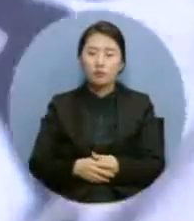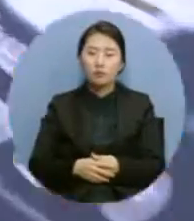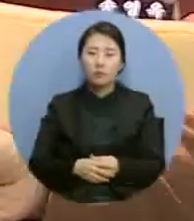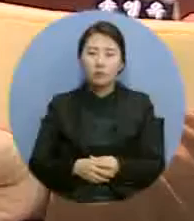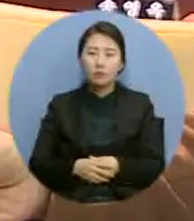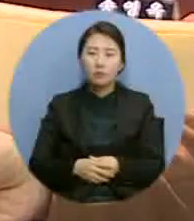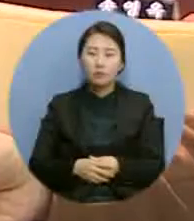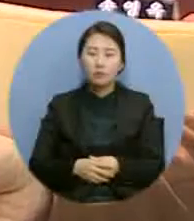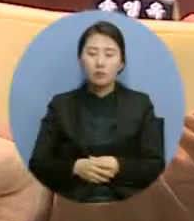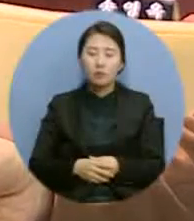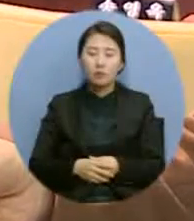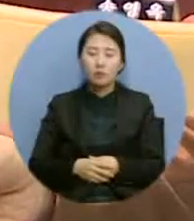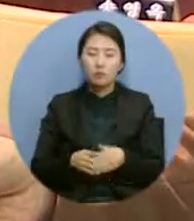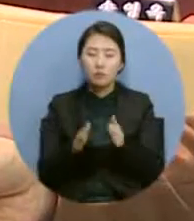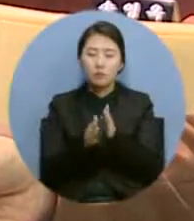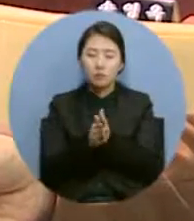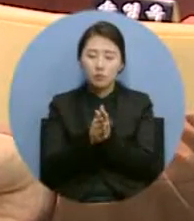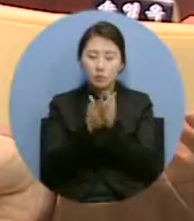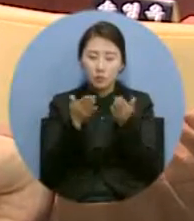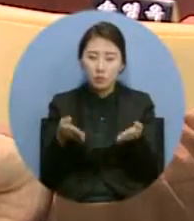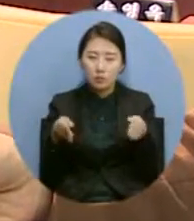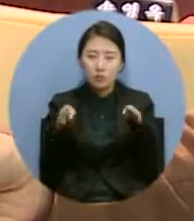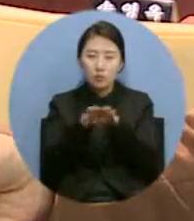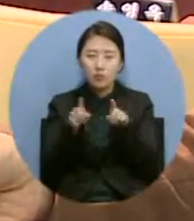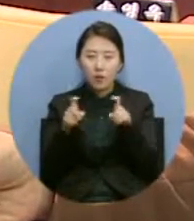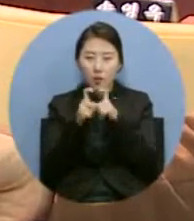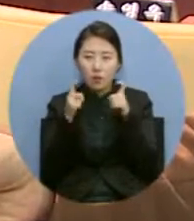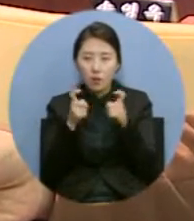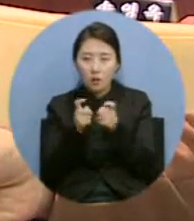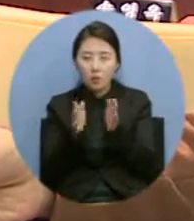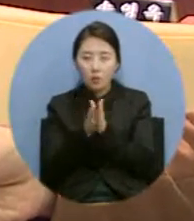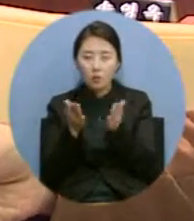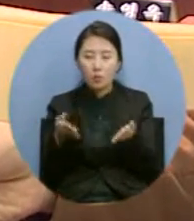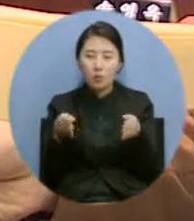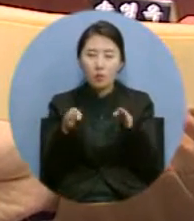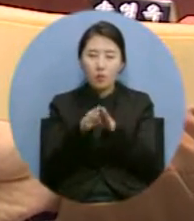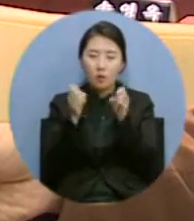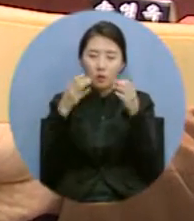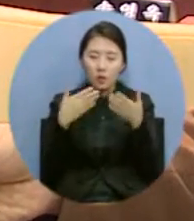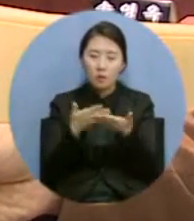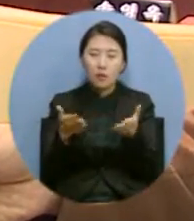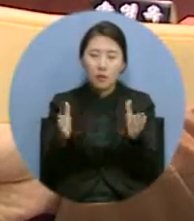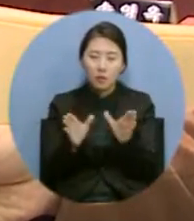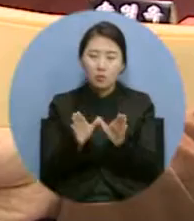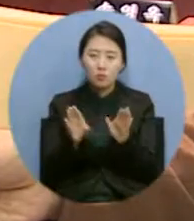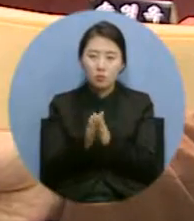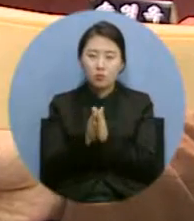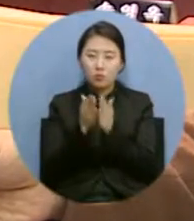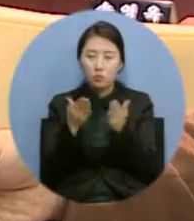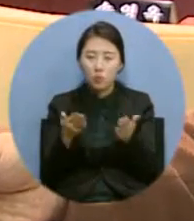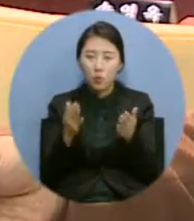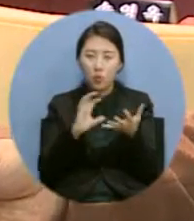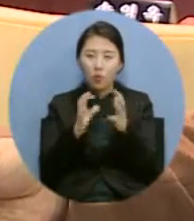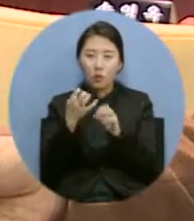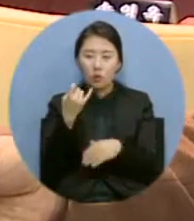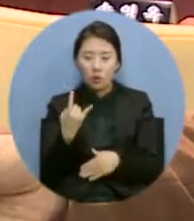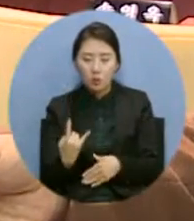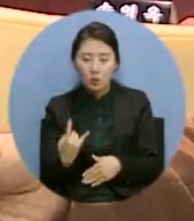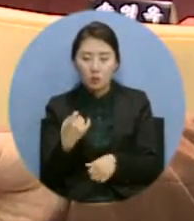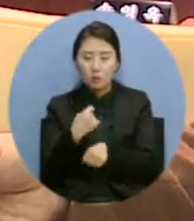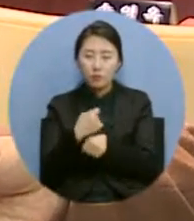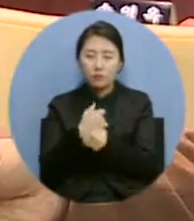궁금합니다. 일단 구립 도서관, 네. 그다음 사립 민간 도서관, 그리고 새마을 문고 이렇게 각 간담회들을 좀 개최를 해서 의견들을